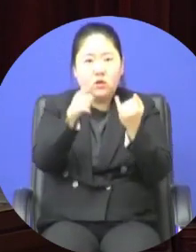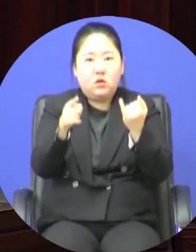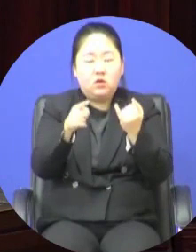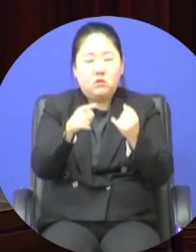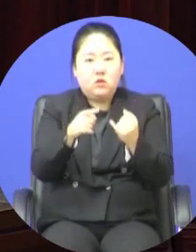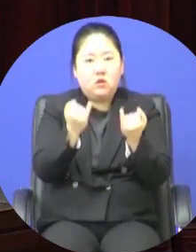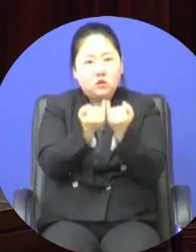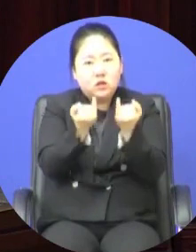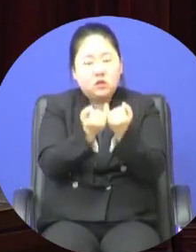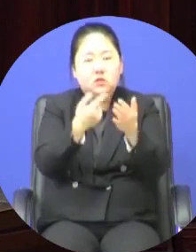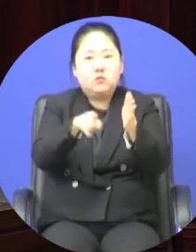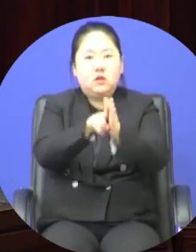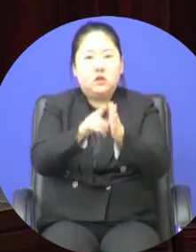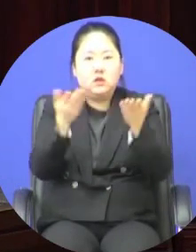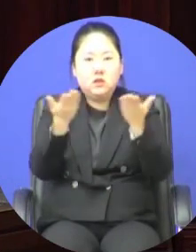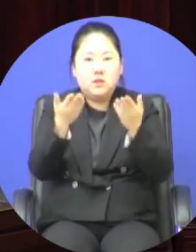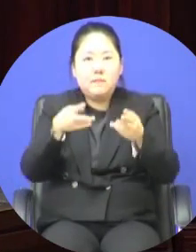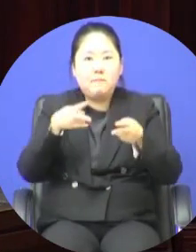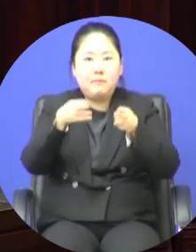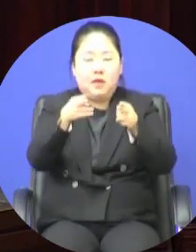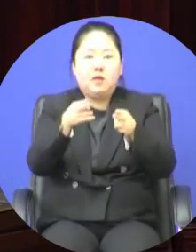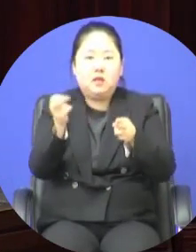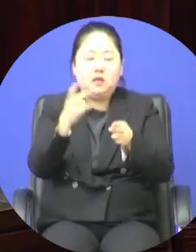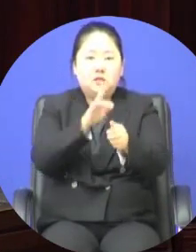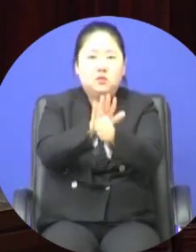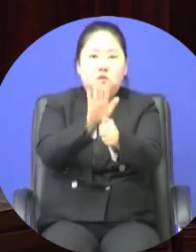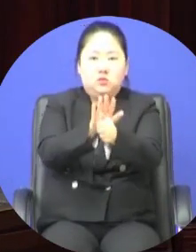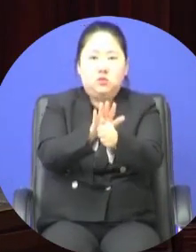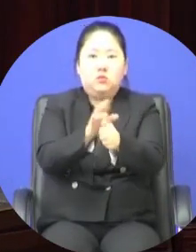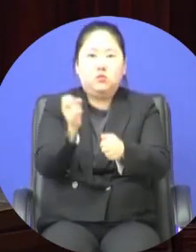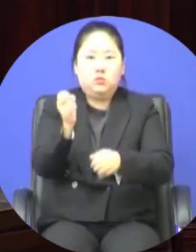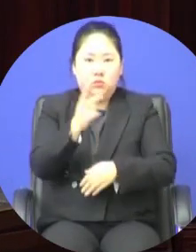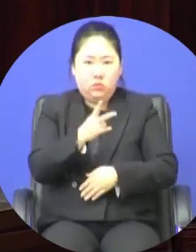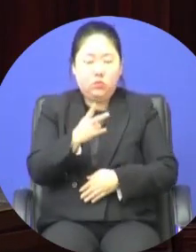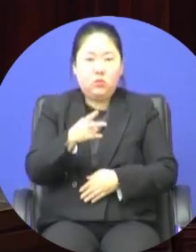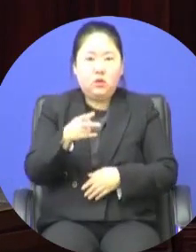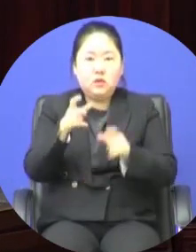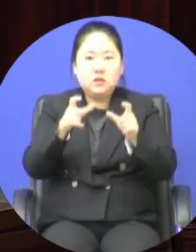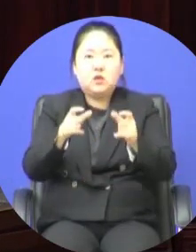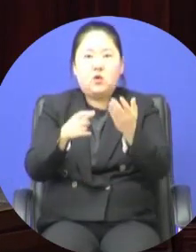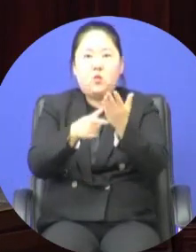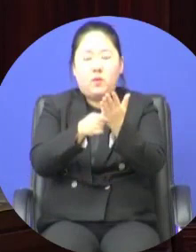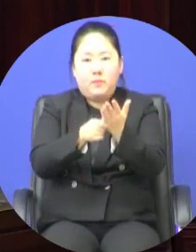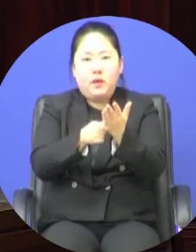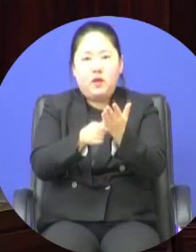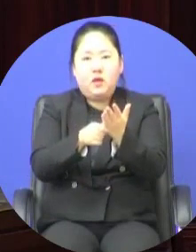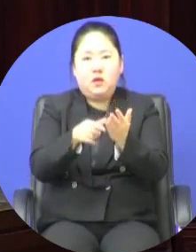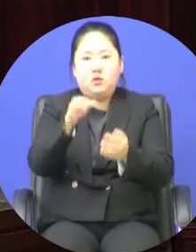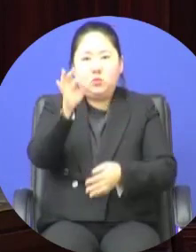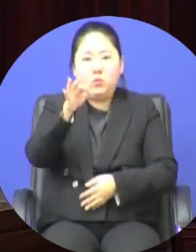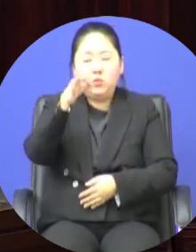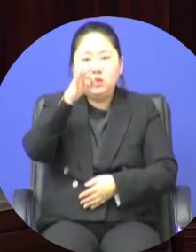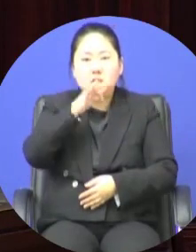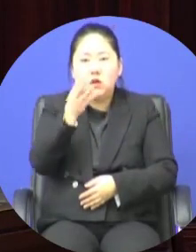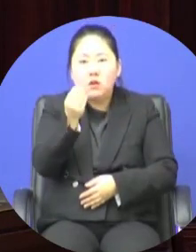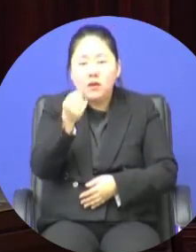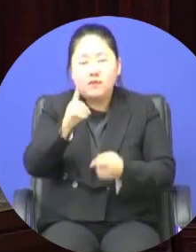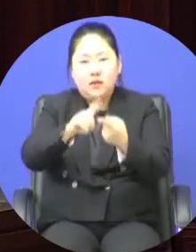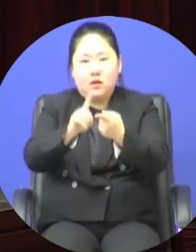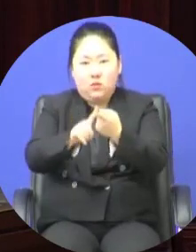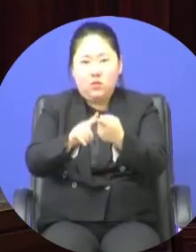취업을 돕겠습니다. 순환 경제를 실현하는 지역화폐 인센티브 사업을 유지하고 기업과 자영업자 지원 사업도